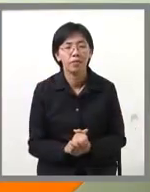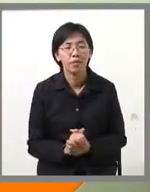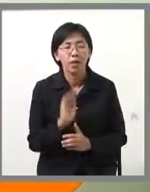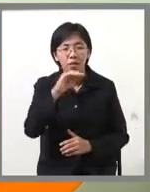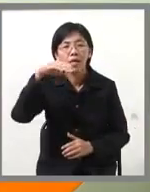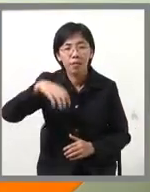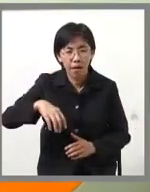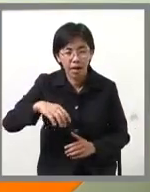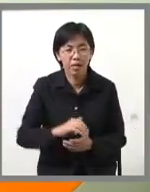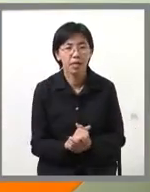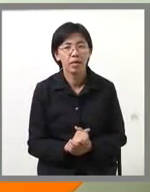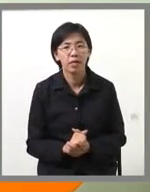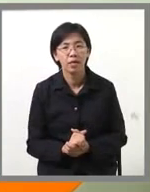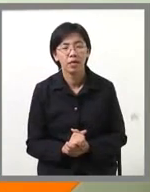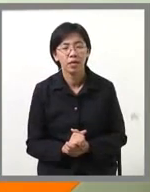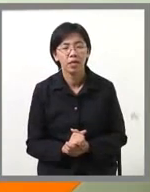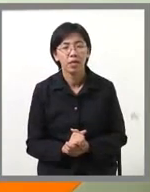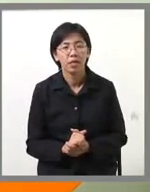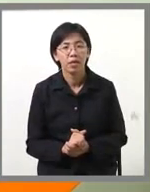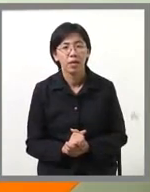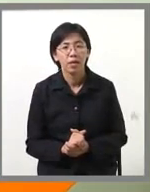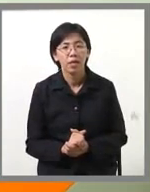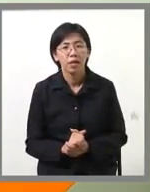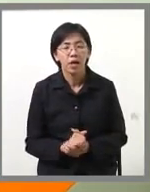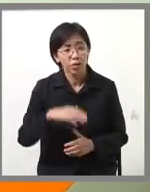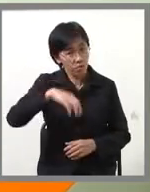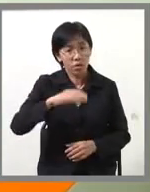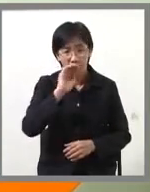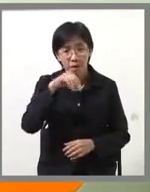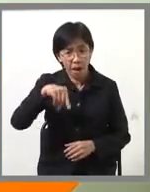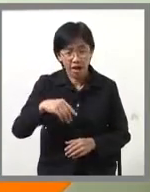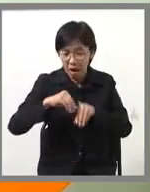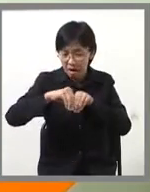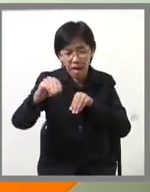ยู่ในเขตเทศบาลตำบลท้าวอู่ทองไม่ใช่อยู่ไกลอยู่